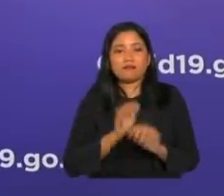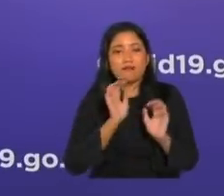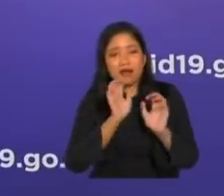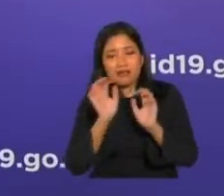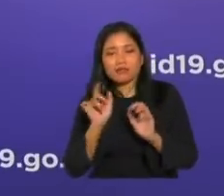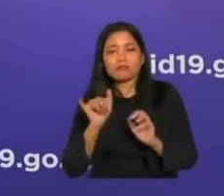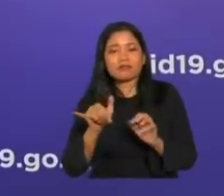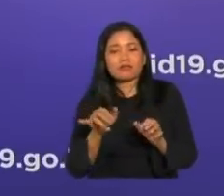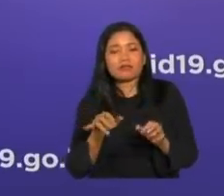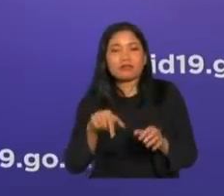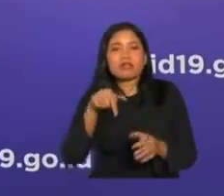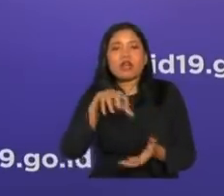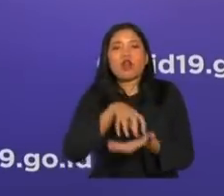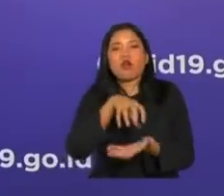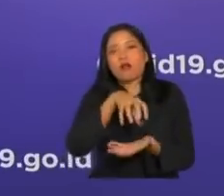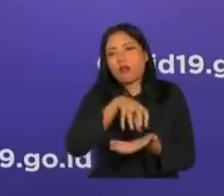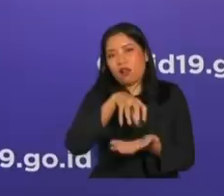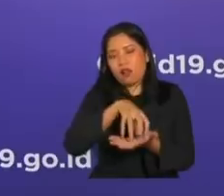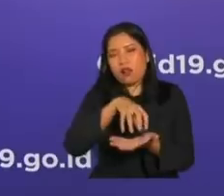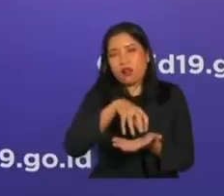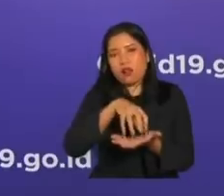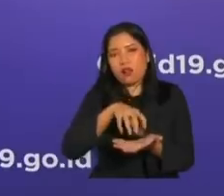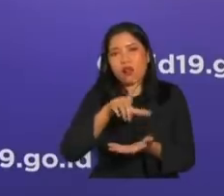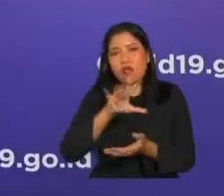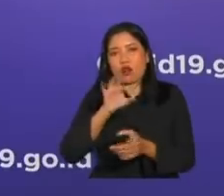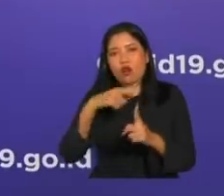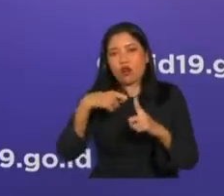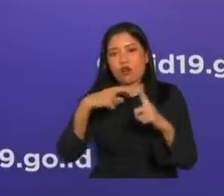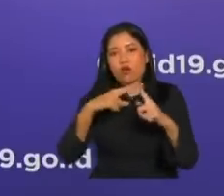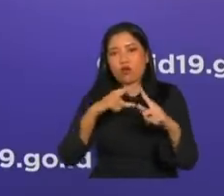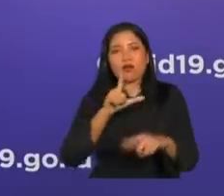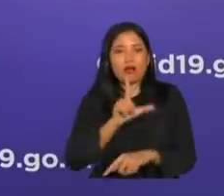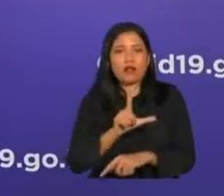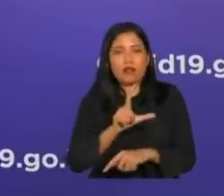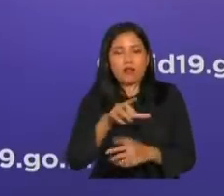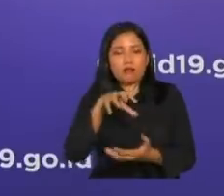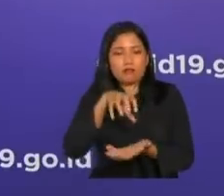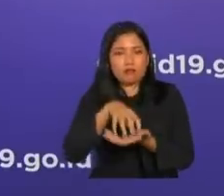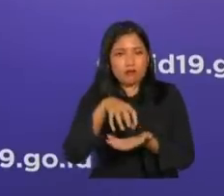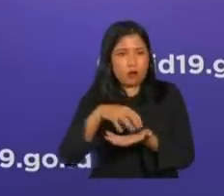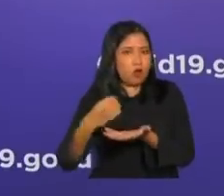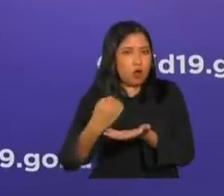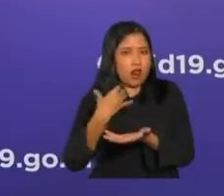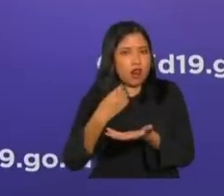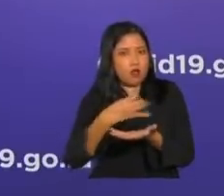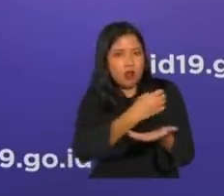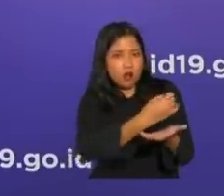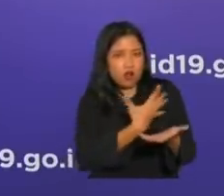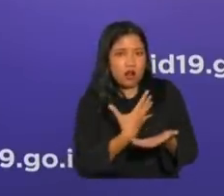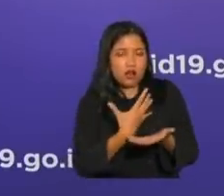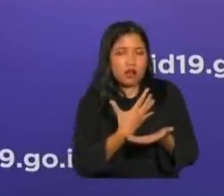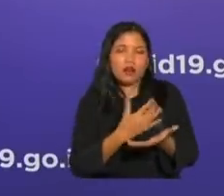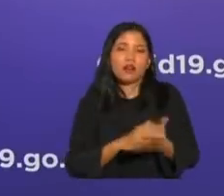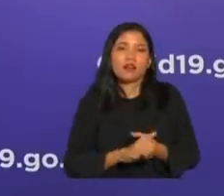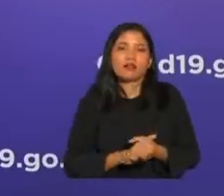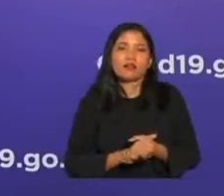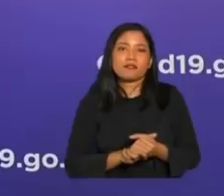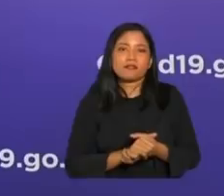lokal Hai ini yang harus dimaknai bahwa kita secara